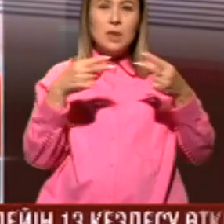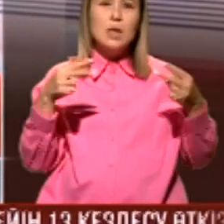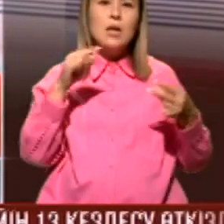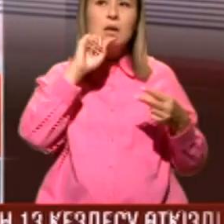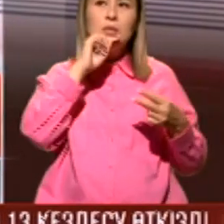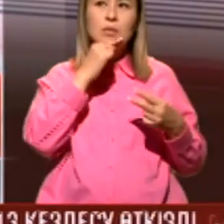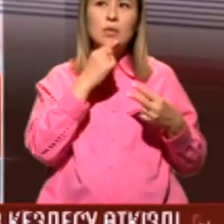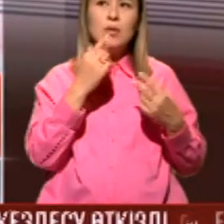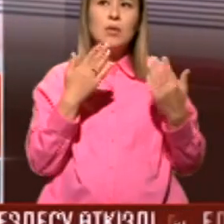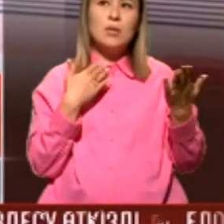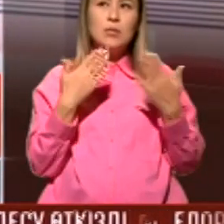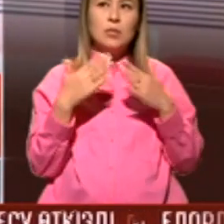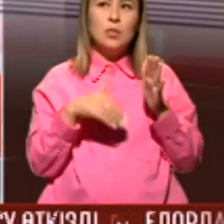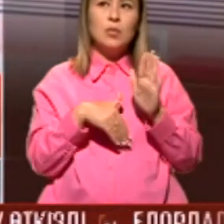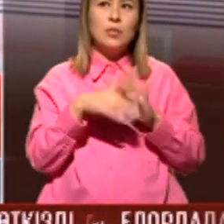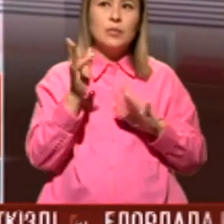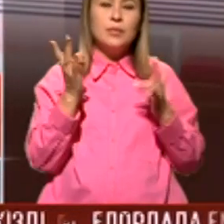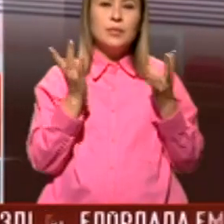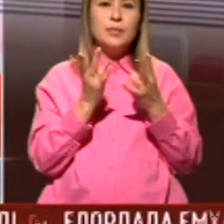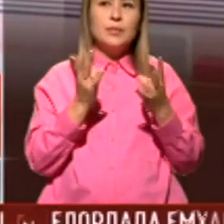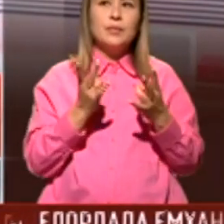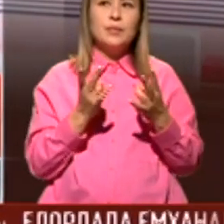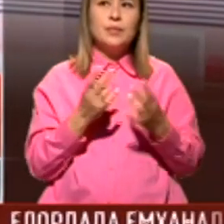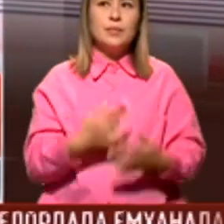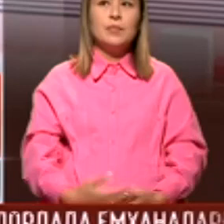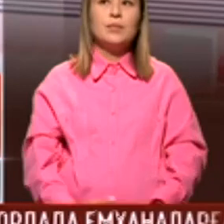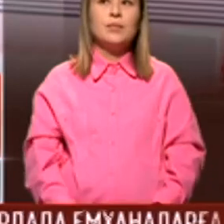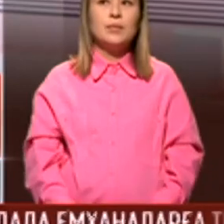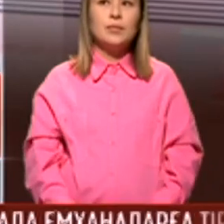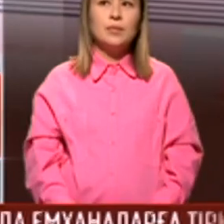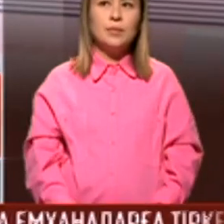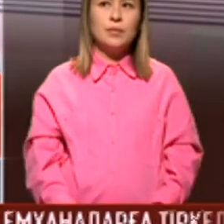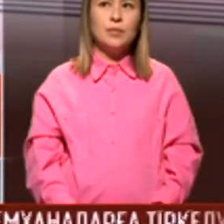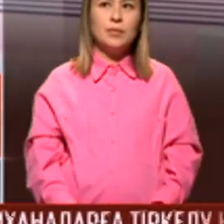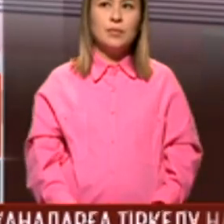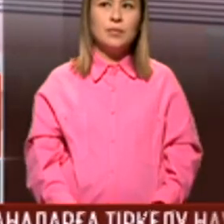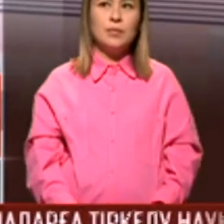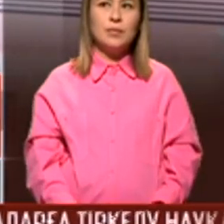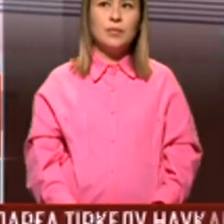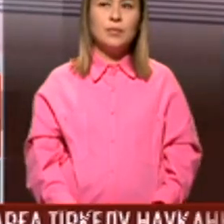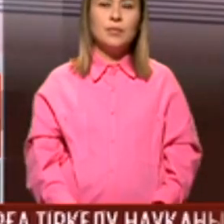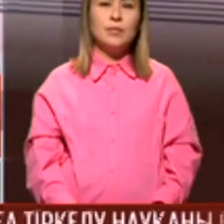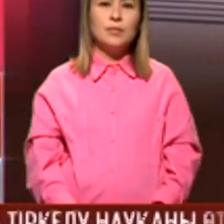экономикалық қарым-қатынасты нығайта түсу керек та. Сол көршілес мемлекеттердің бәрімен дос болу керек сияқты.